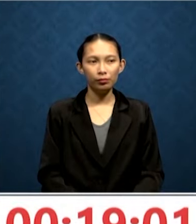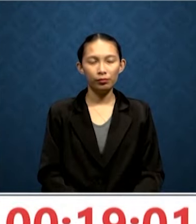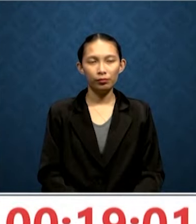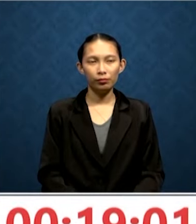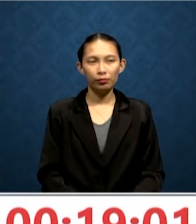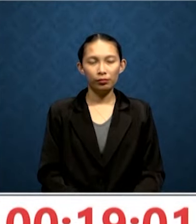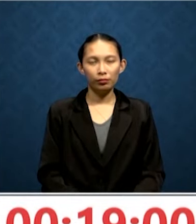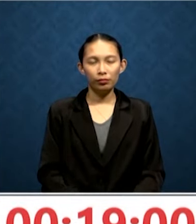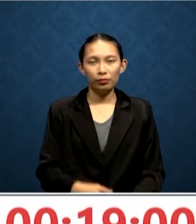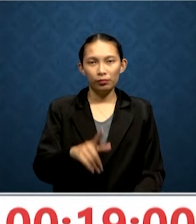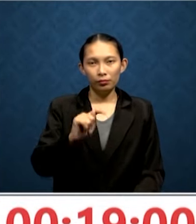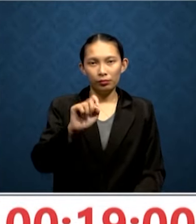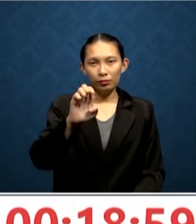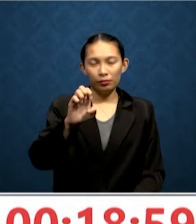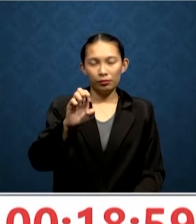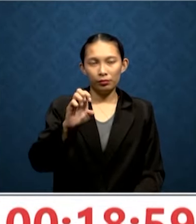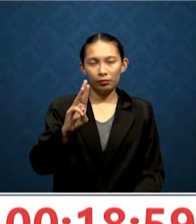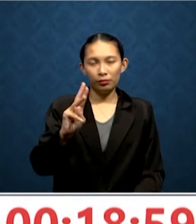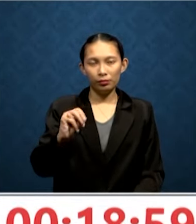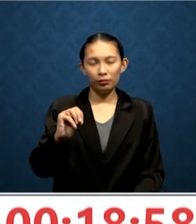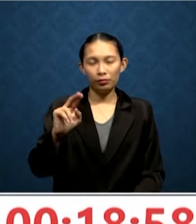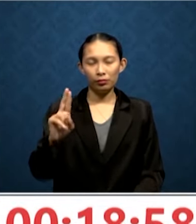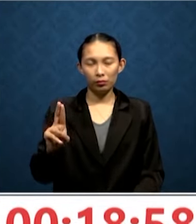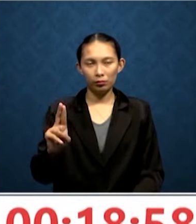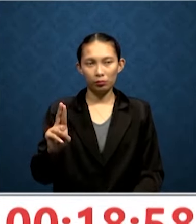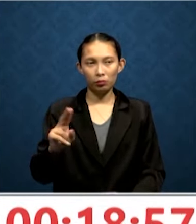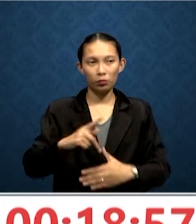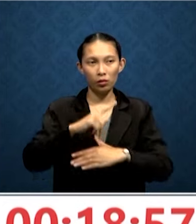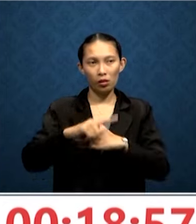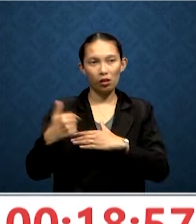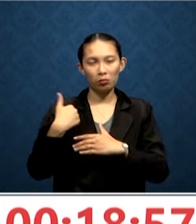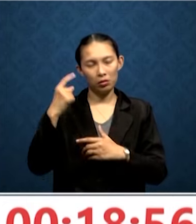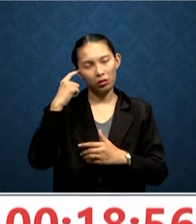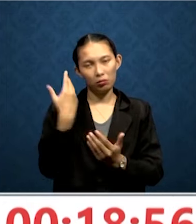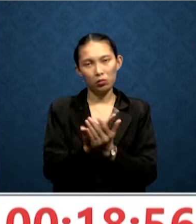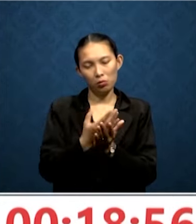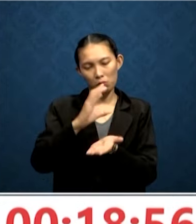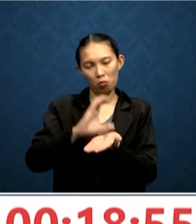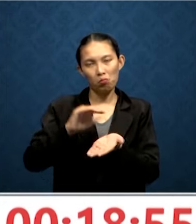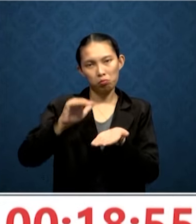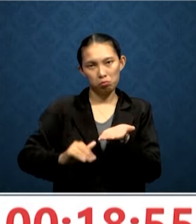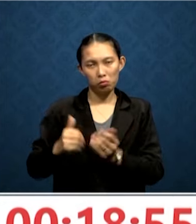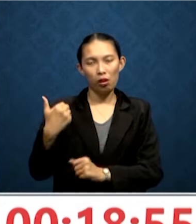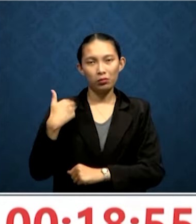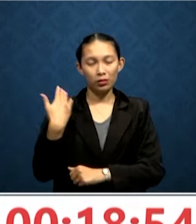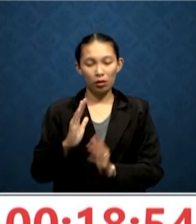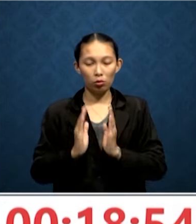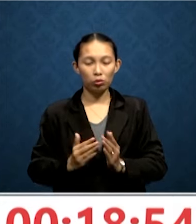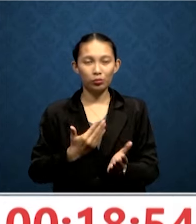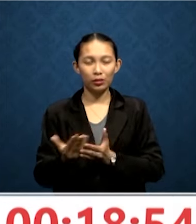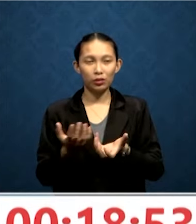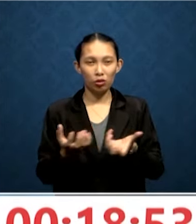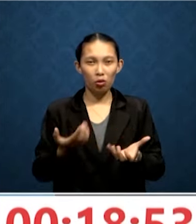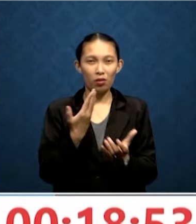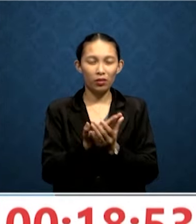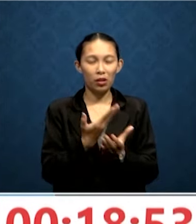ทมูใช้ทุกวิธีเพื่อลดต้นทุนให้ต่ำที่สุดขณะเดียวกันคนที่ซื้อสินค้าราคา